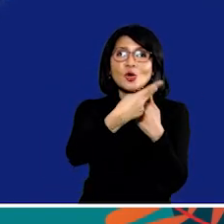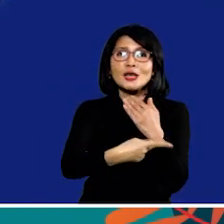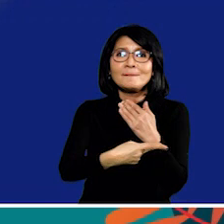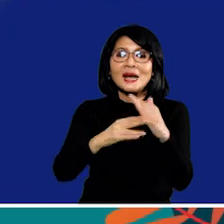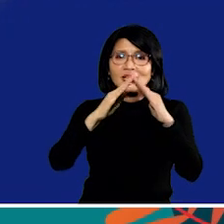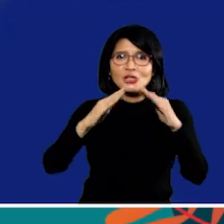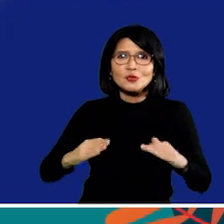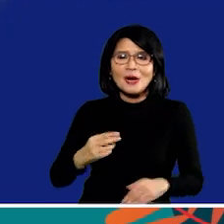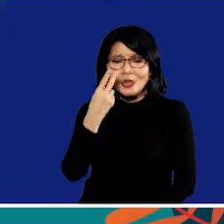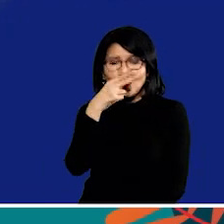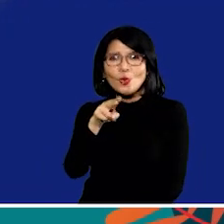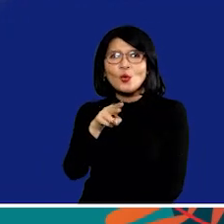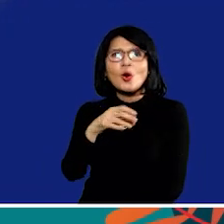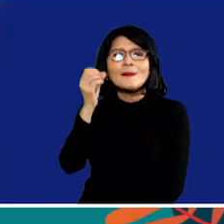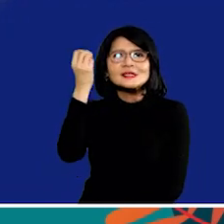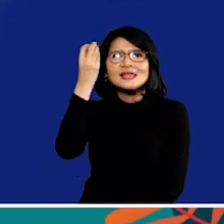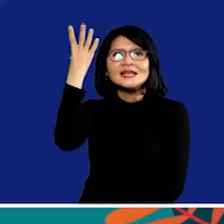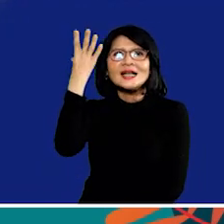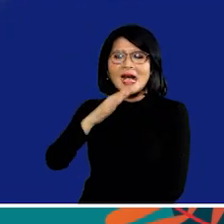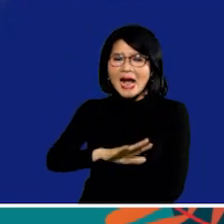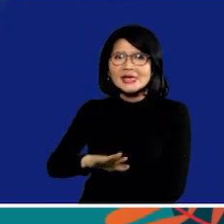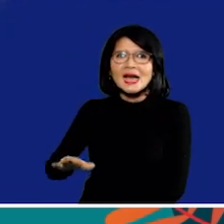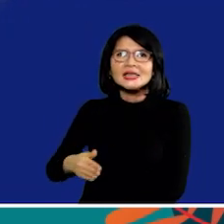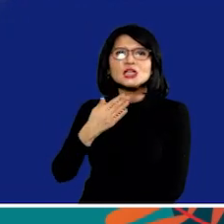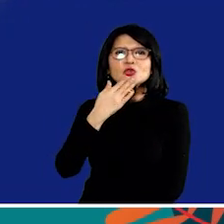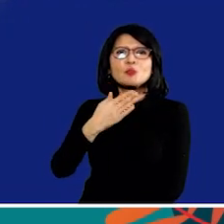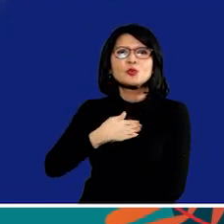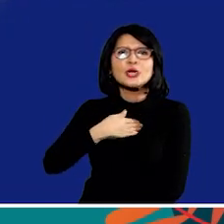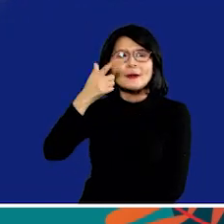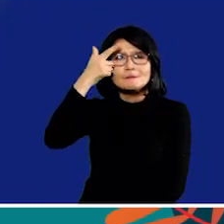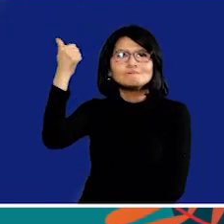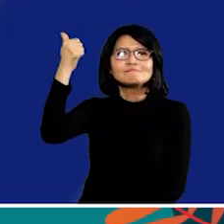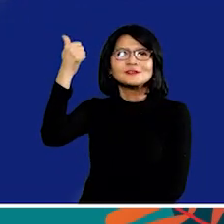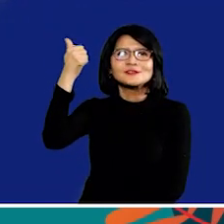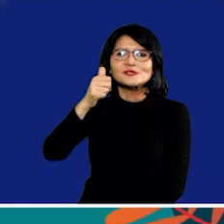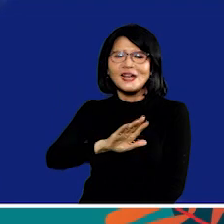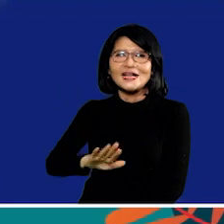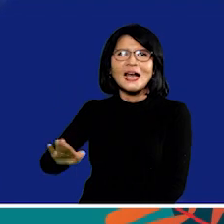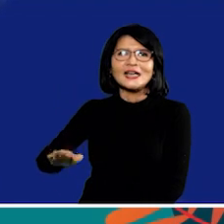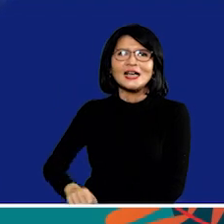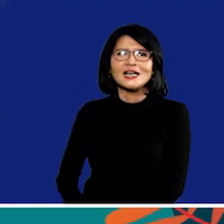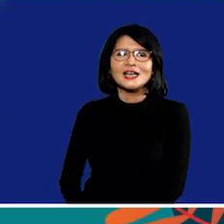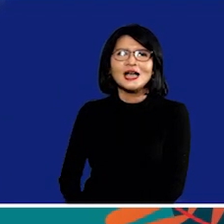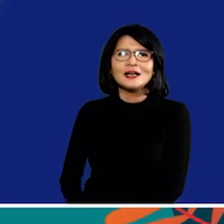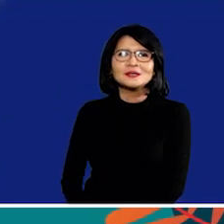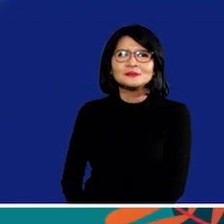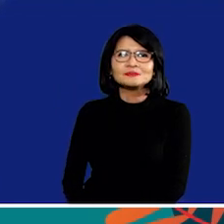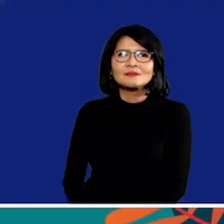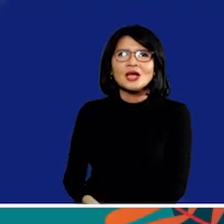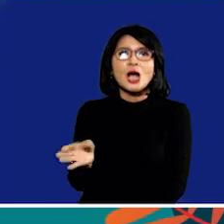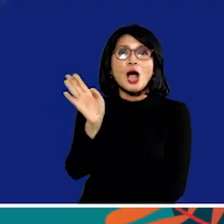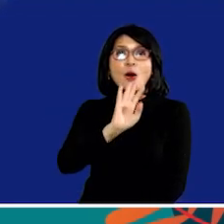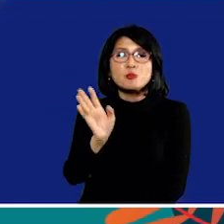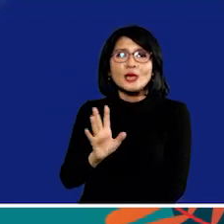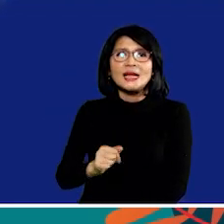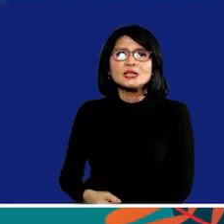dan passion anak-anak mereka. Bahwa keterampilan dan kehebatan anak-anak kita bukan hanya dalam